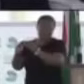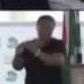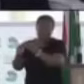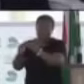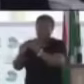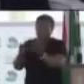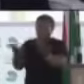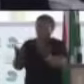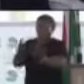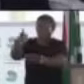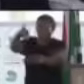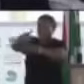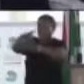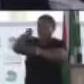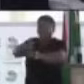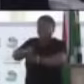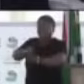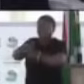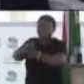wasejozini